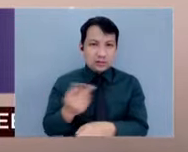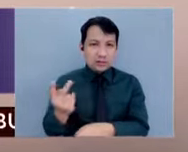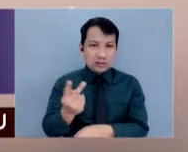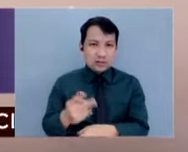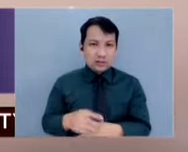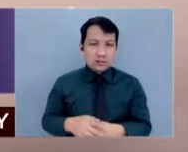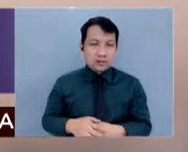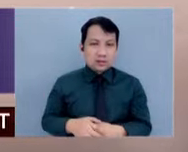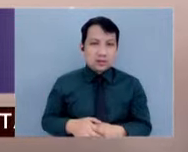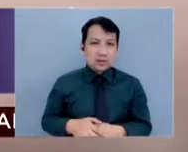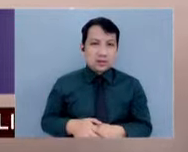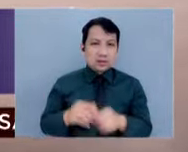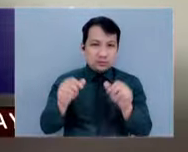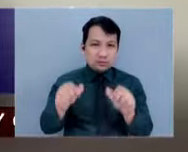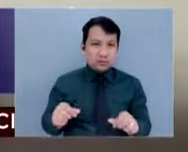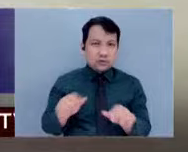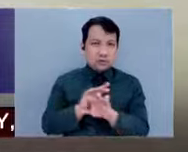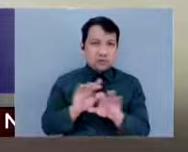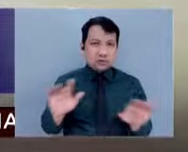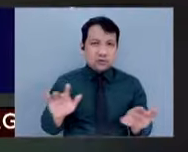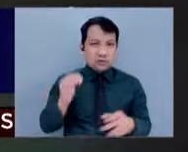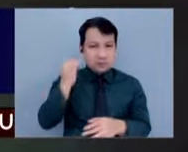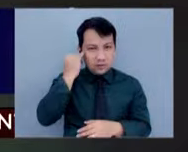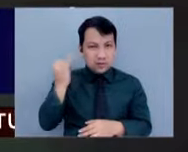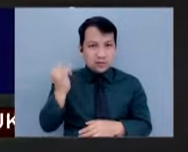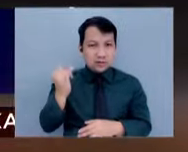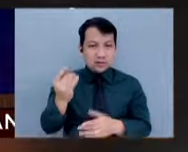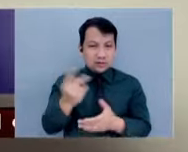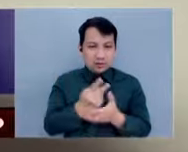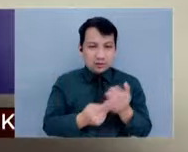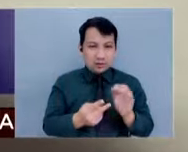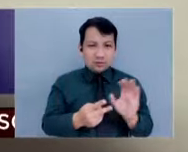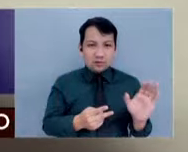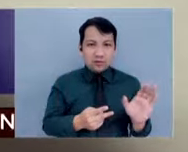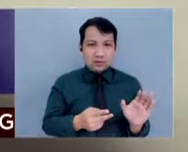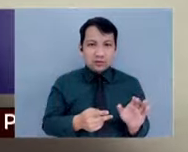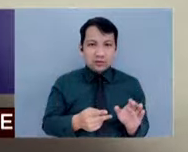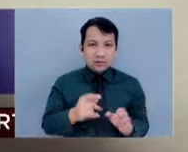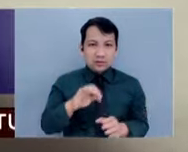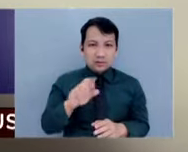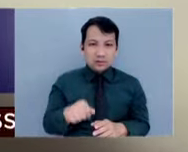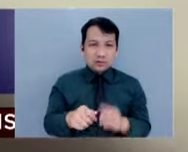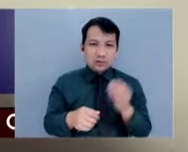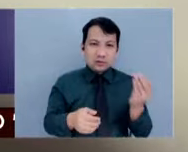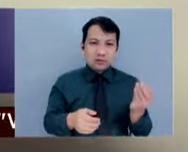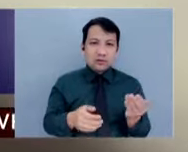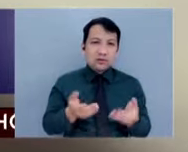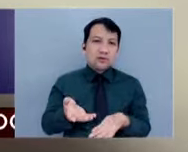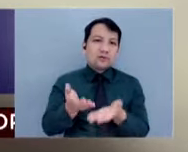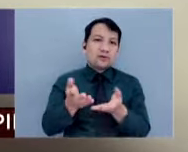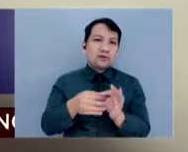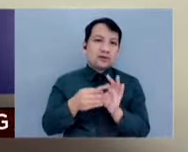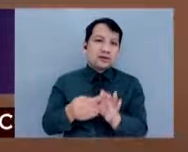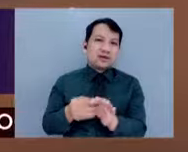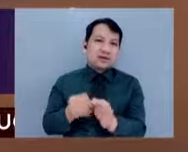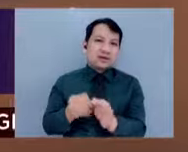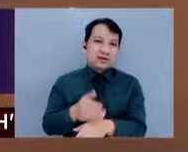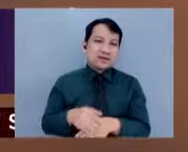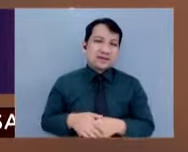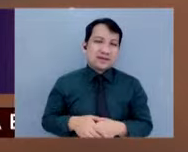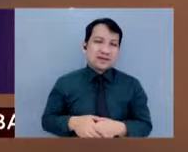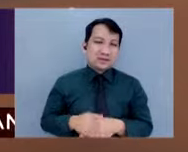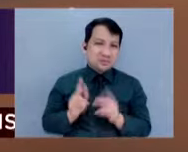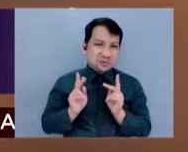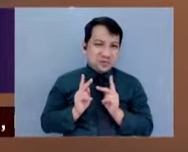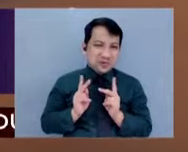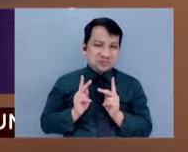sa uploader, wala raw ideya ang ikakasal sa trip ni Father John. Pero game naman silang nakising along. Kinilig tuloy ang mga